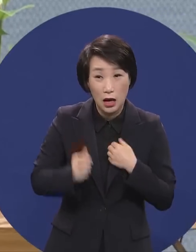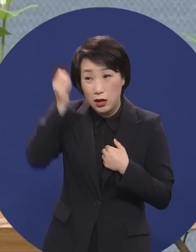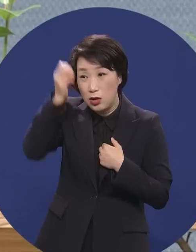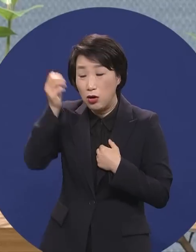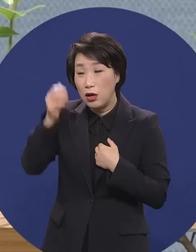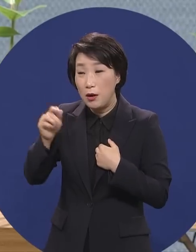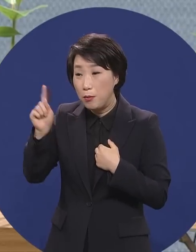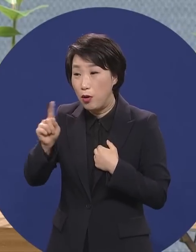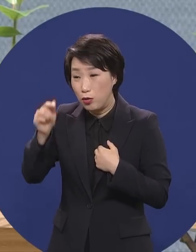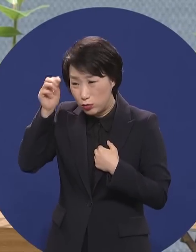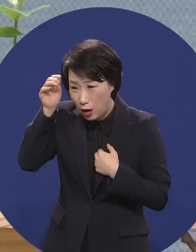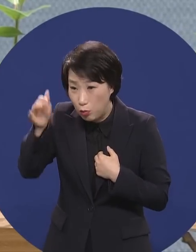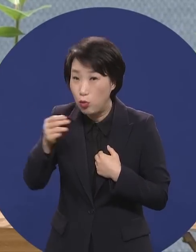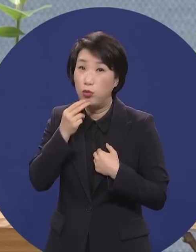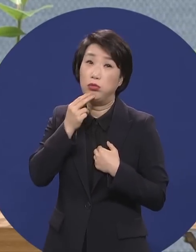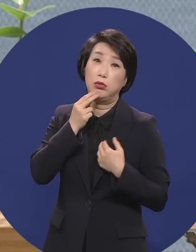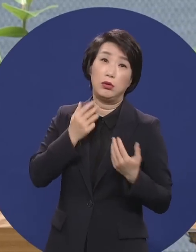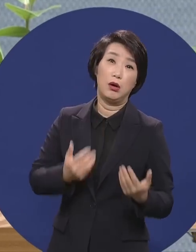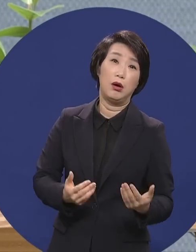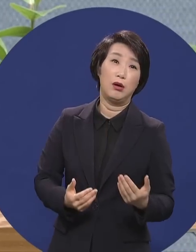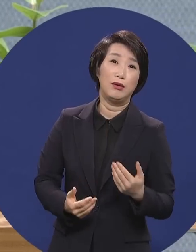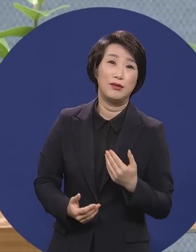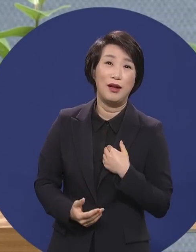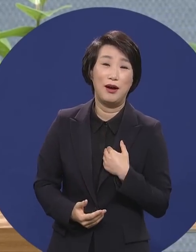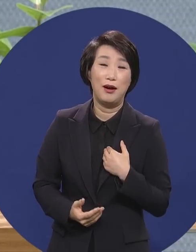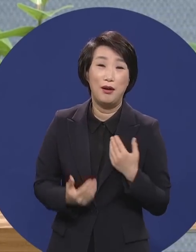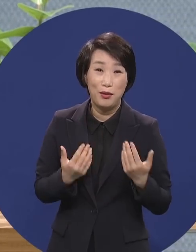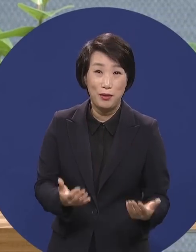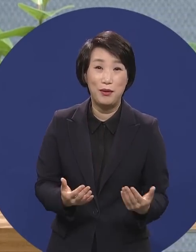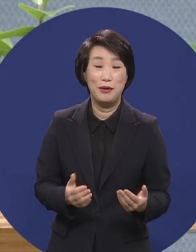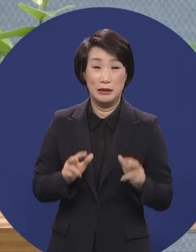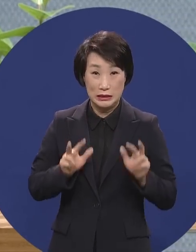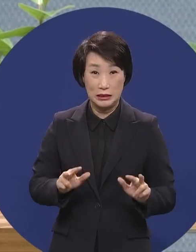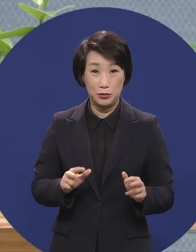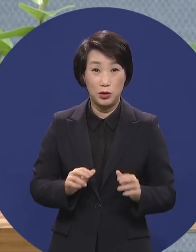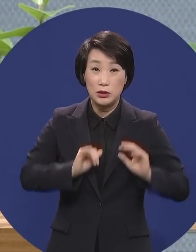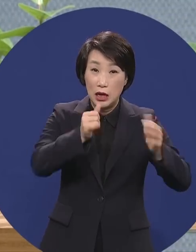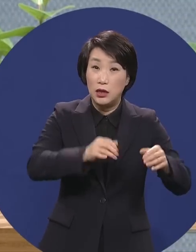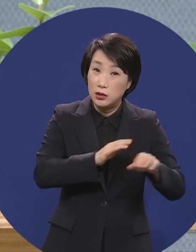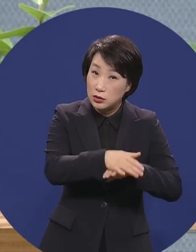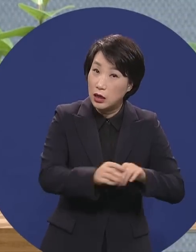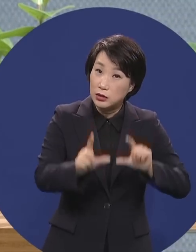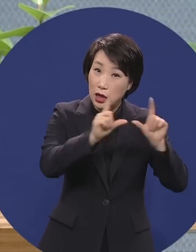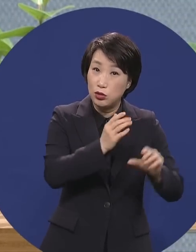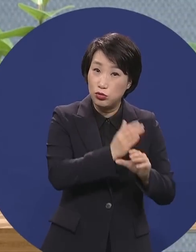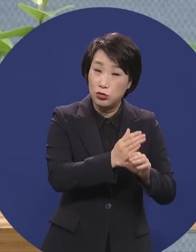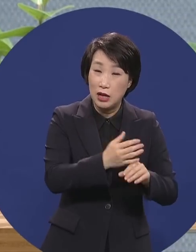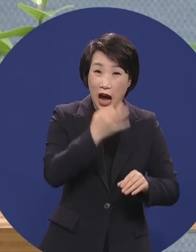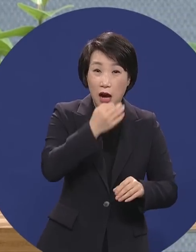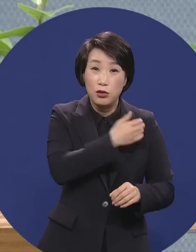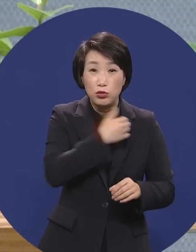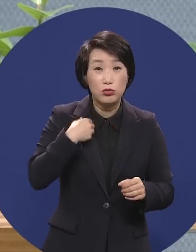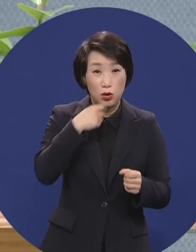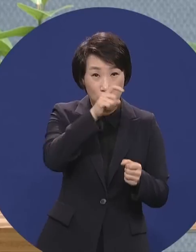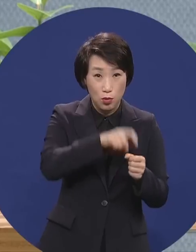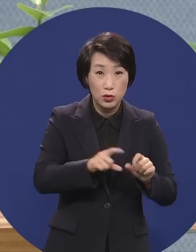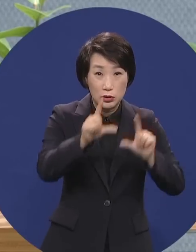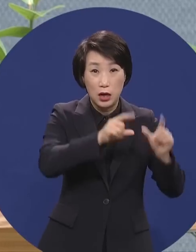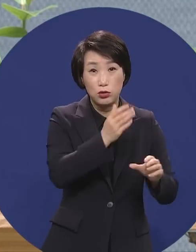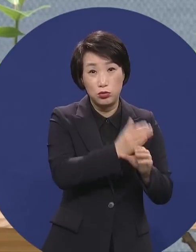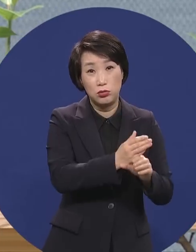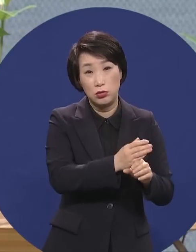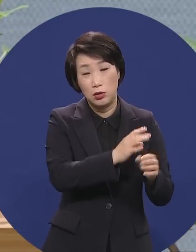영적인 갈망하는 요청이 없다면 당신은 아직도 세속적으로 정욕의 욕구 속에서